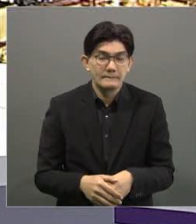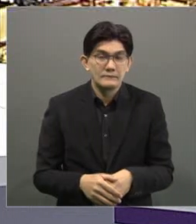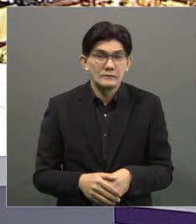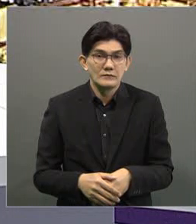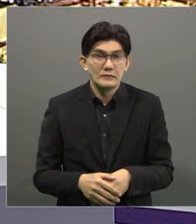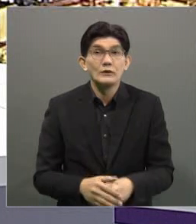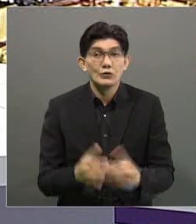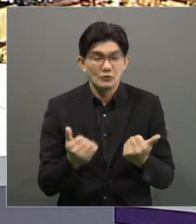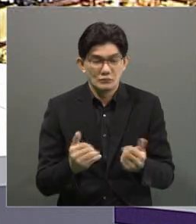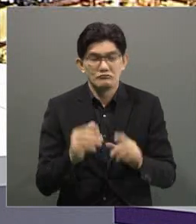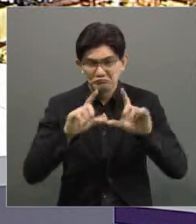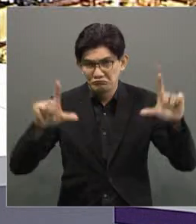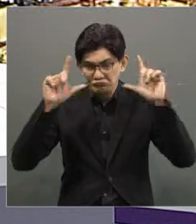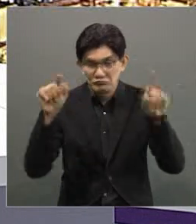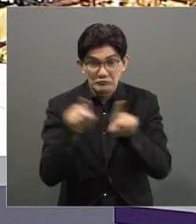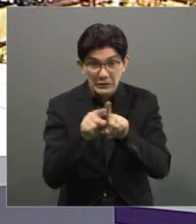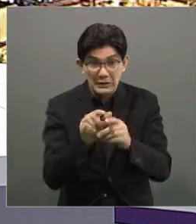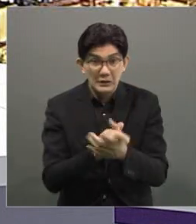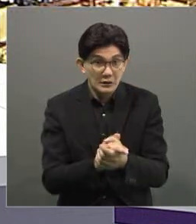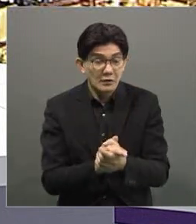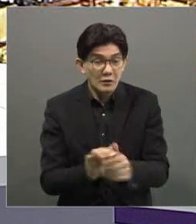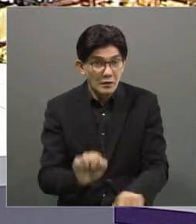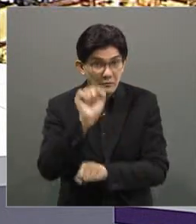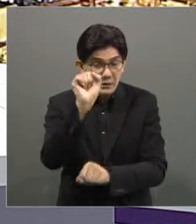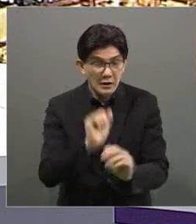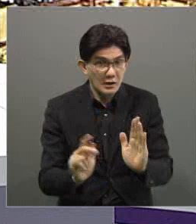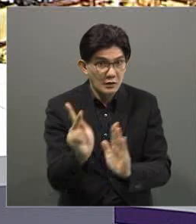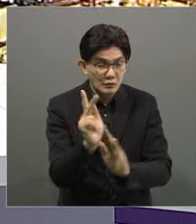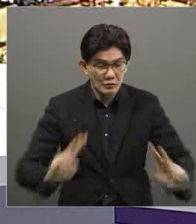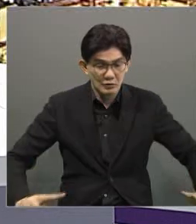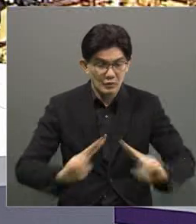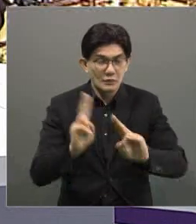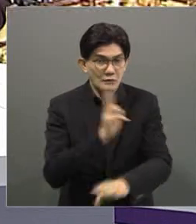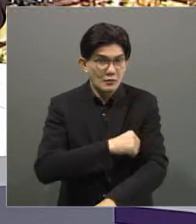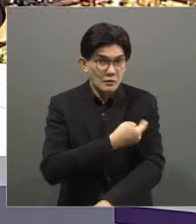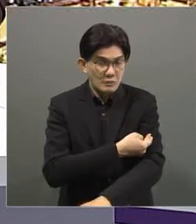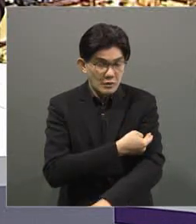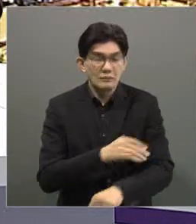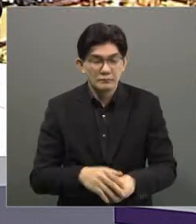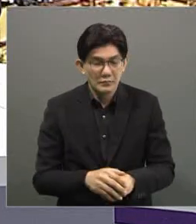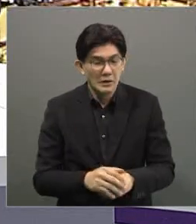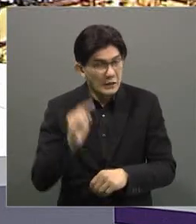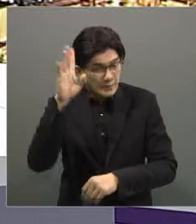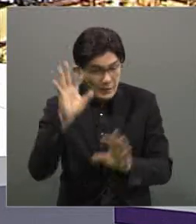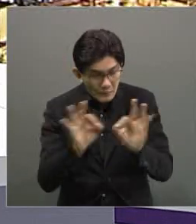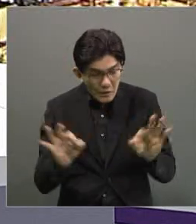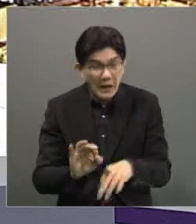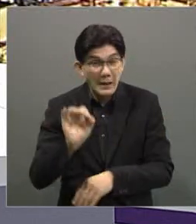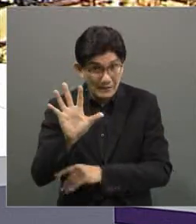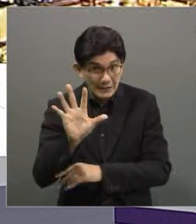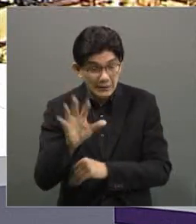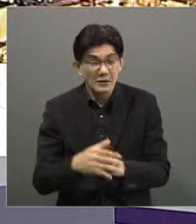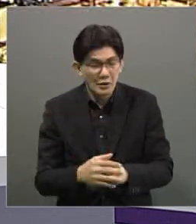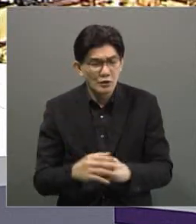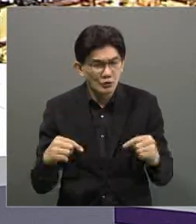าดูอีกเรื่องที่กำลังเป็นประเด็นนะคะก็คือกรณีประกาศกฎของกระทรวงสาธารณสุขนะคะกำหนดการครอบครองยาบ้าไม่เกิน5เม็ดบอกว่าถือเ